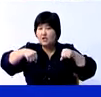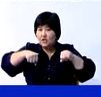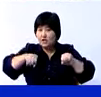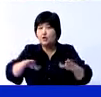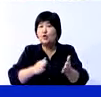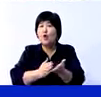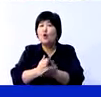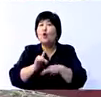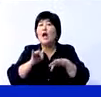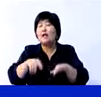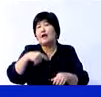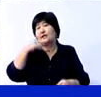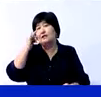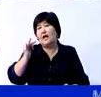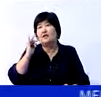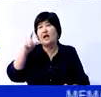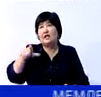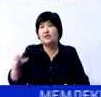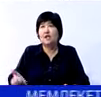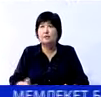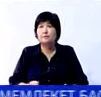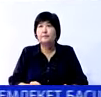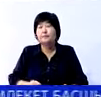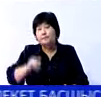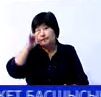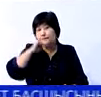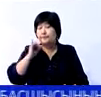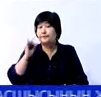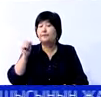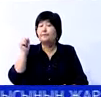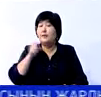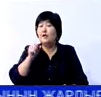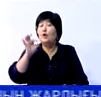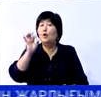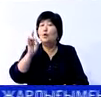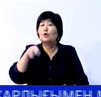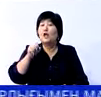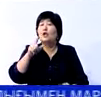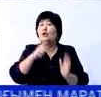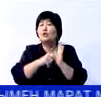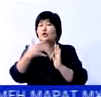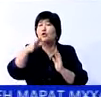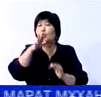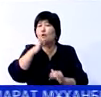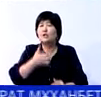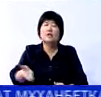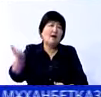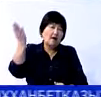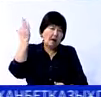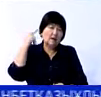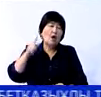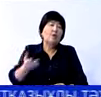рөл атқарды, дейді тарихшылар. Қазақтың тарихын бұл Алтын Орда 750 жылдығымен ғана байланыстырмай, одан